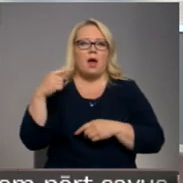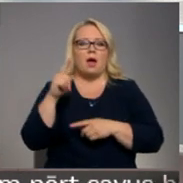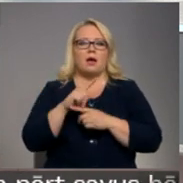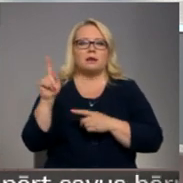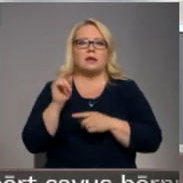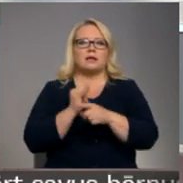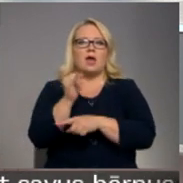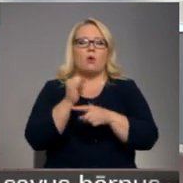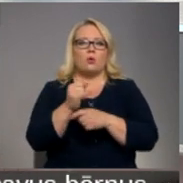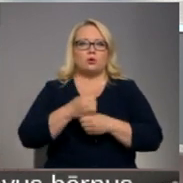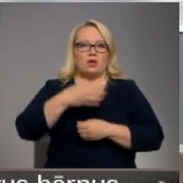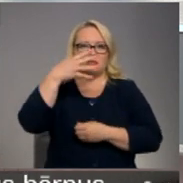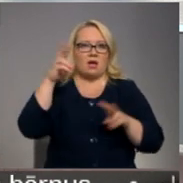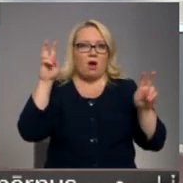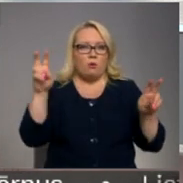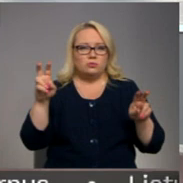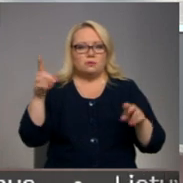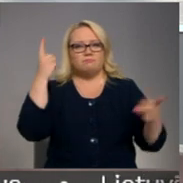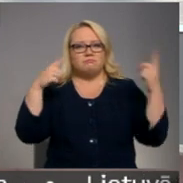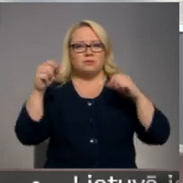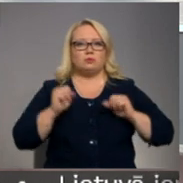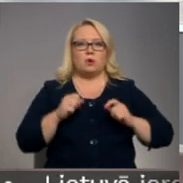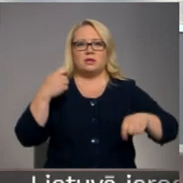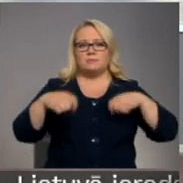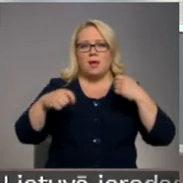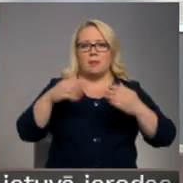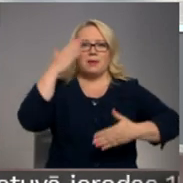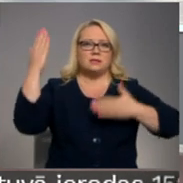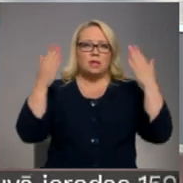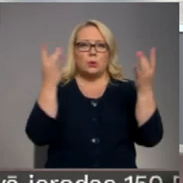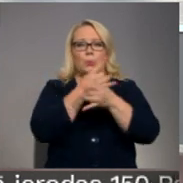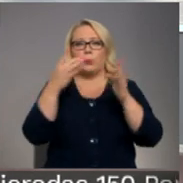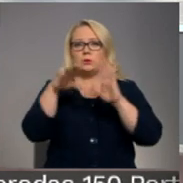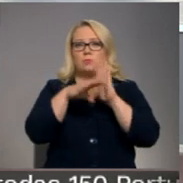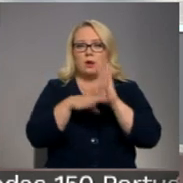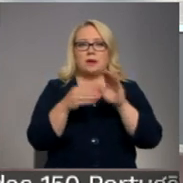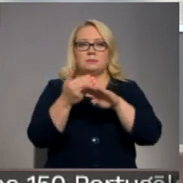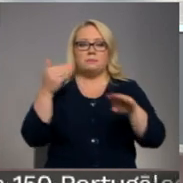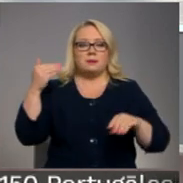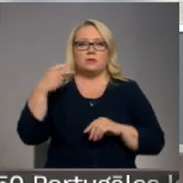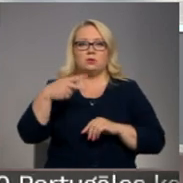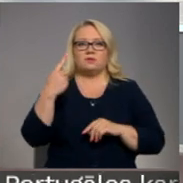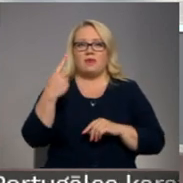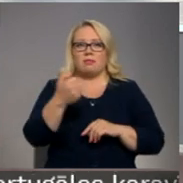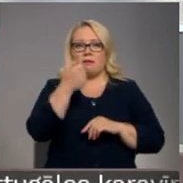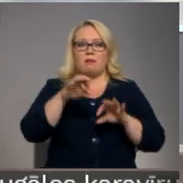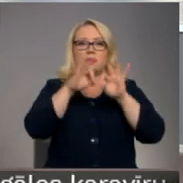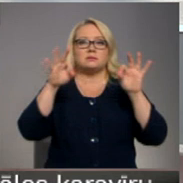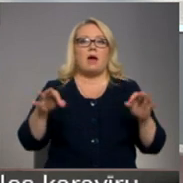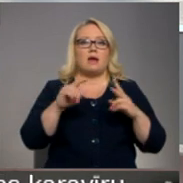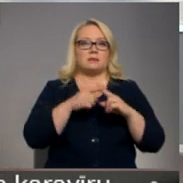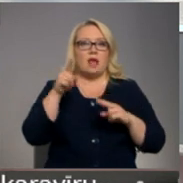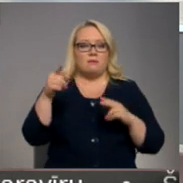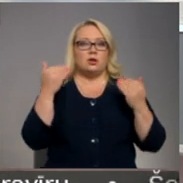klejojošais kauss. Uz atraktīvajām sporta spēlēm ar izklaides un kultūras programmu, kas pirms 21 gada aizsākušās Jelgavā,